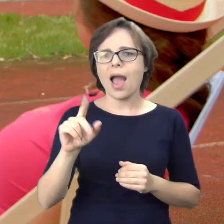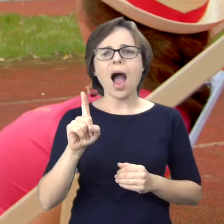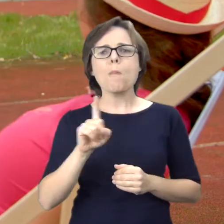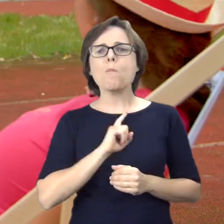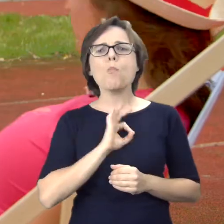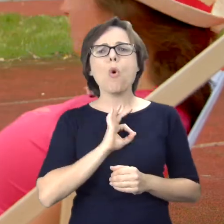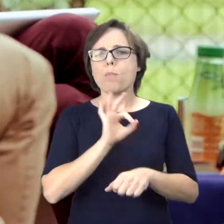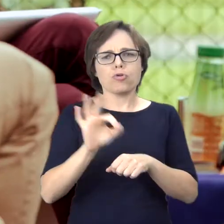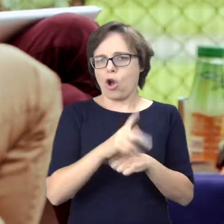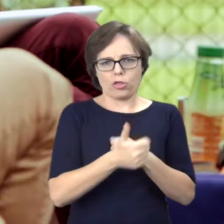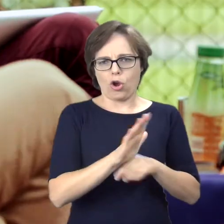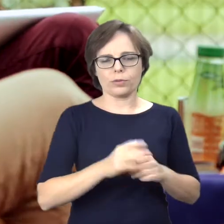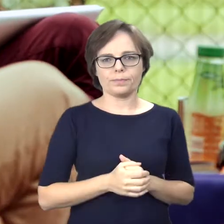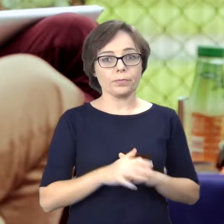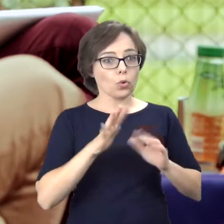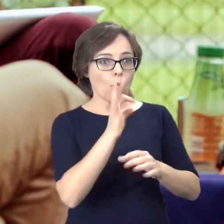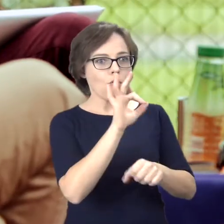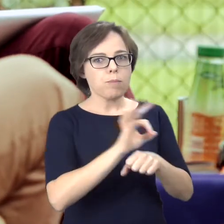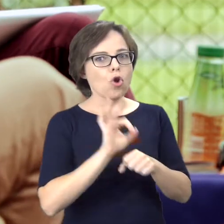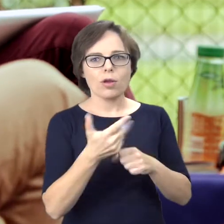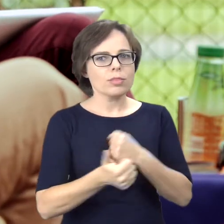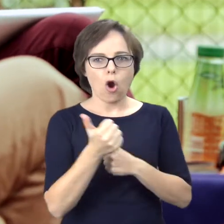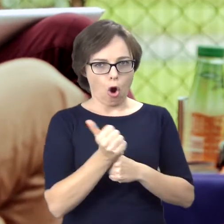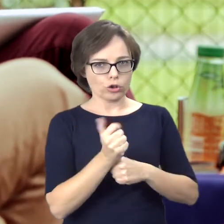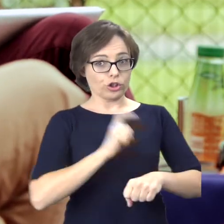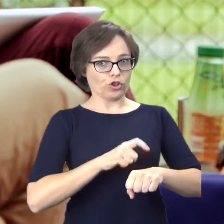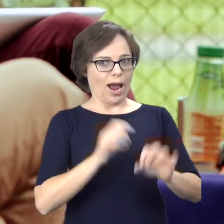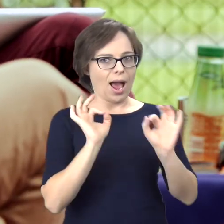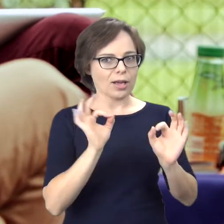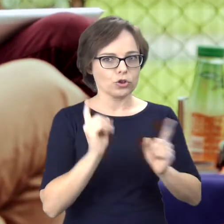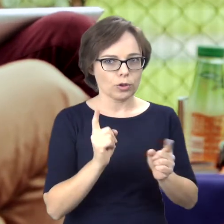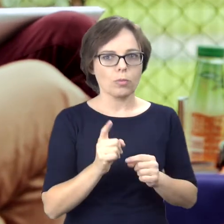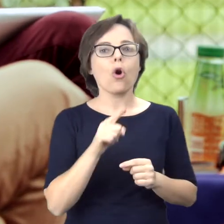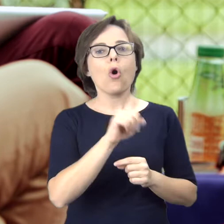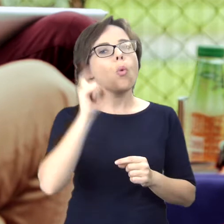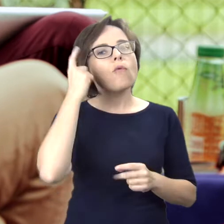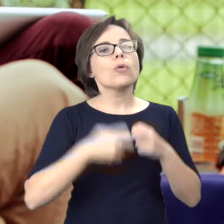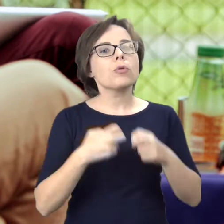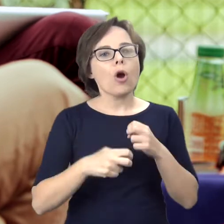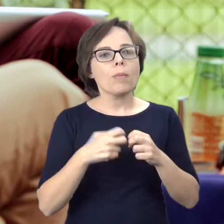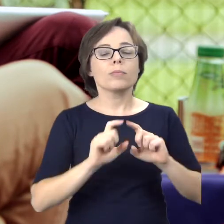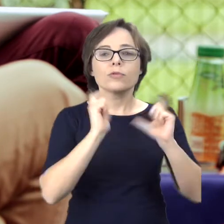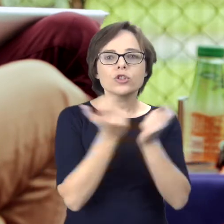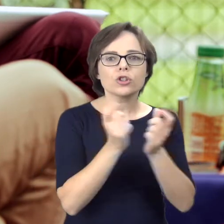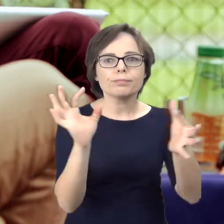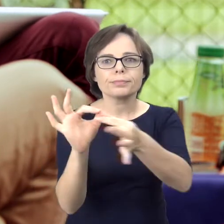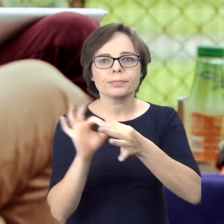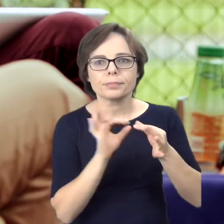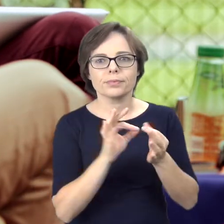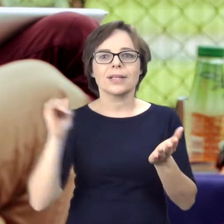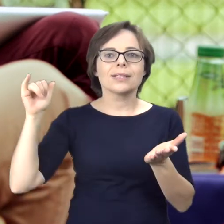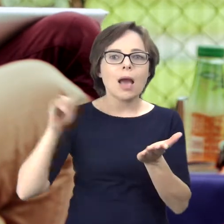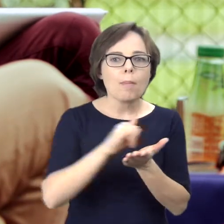chodziło. No. No właśnie, idea twojego projektu to nie jest tak naprawdę mieć dobry czas, prawda? Bo tutaj wielką trudnością było skoordynowanie wszystkiego, logistyka